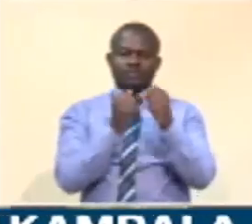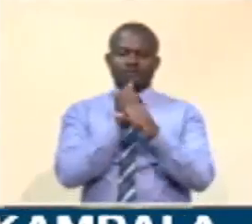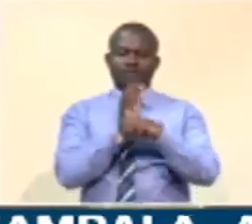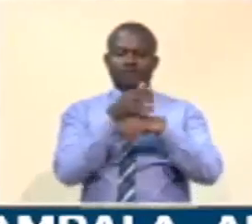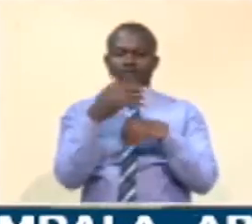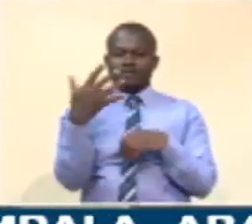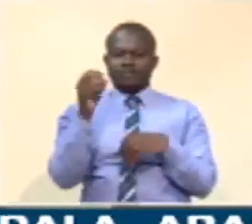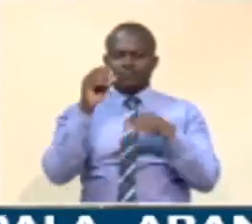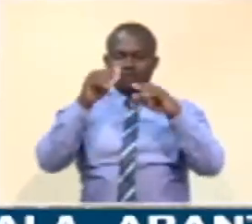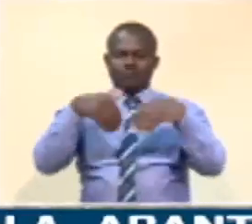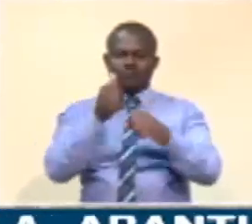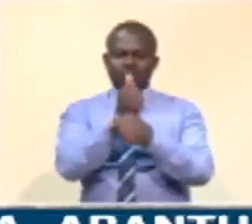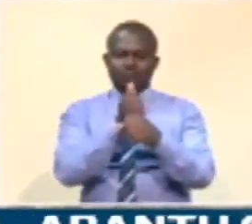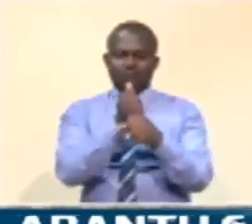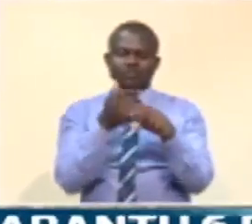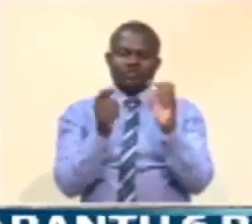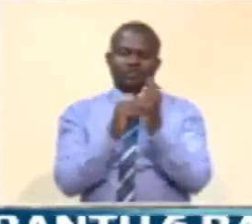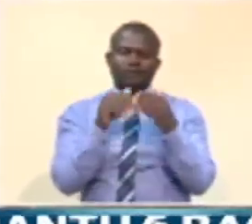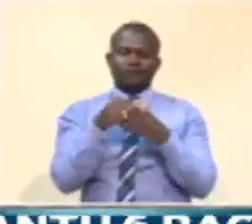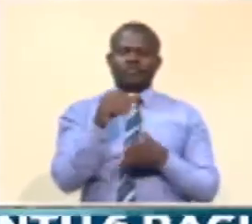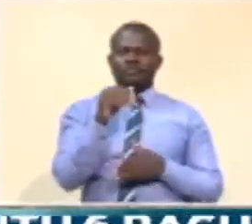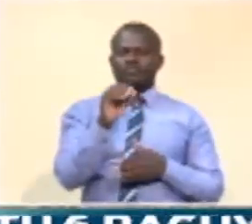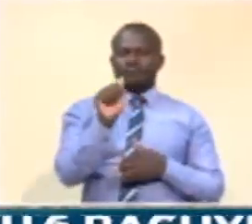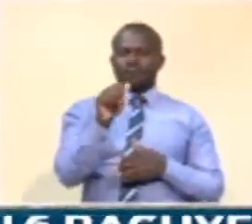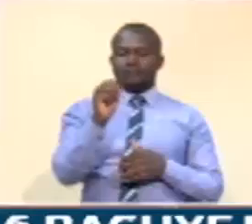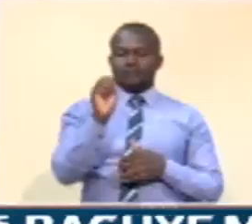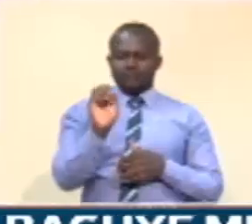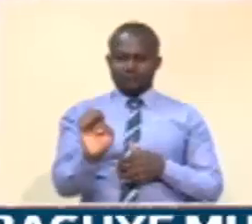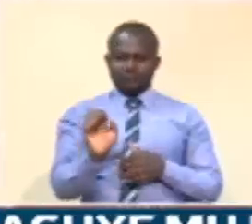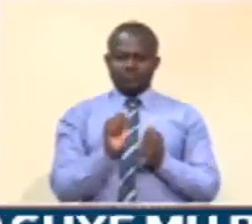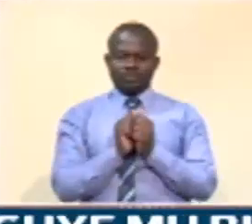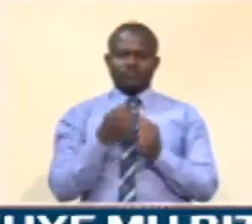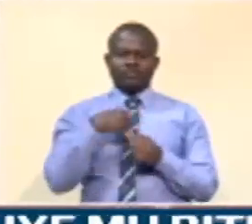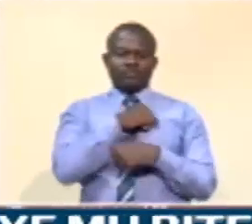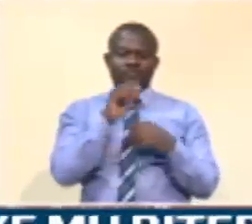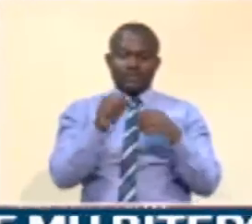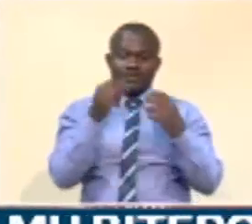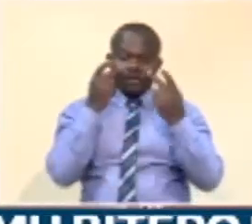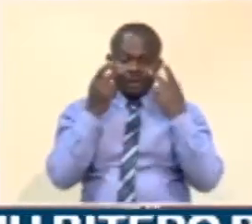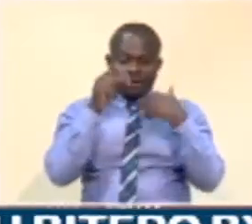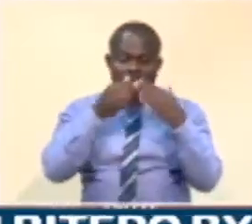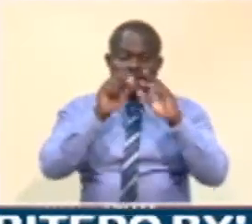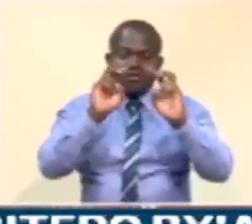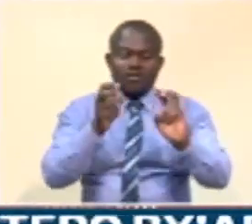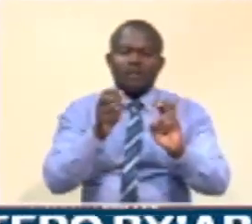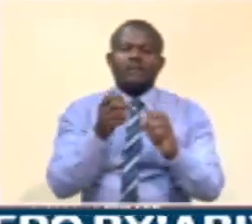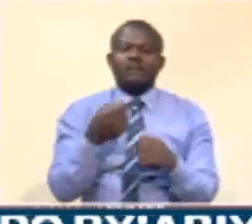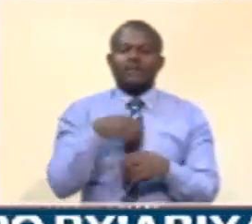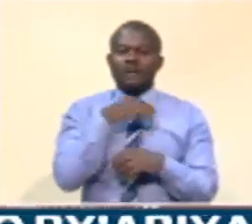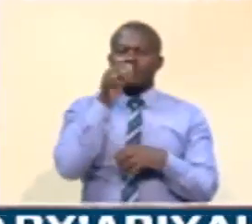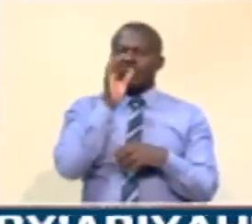ka 50 ahinga ikawa ndetse na nyina w'umuntu Aimé Belize twabashe kubona ko ahanini nitwe tuyikonsoma